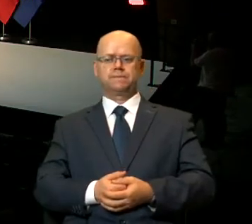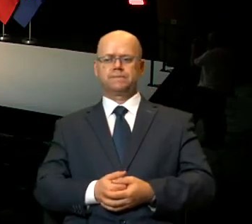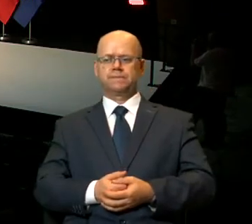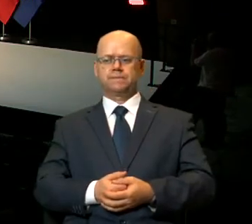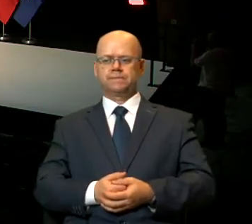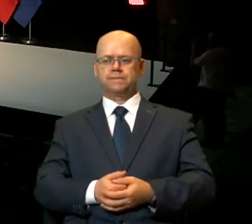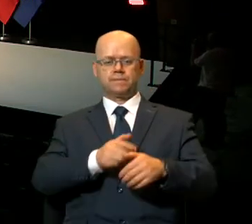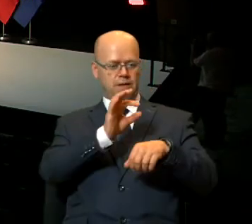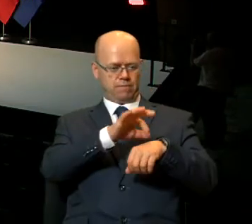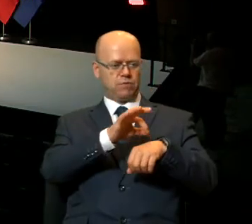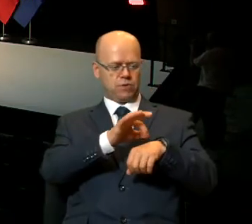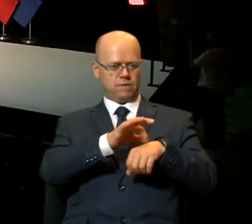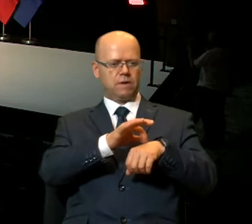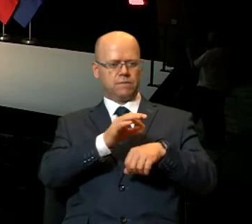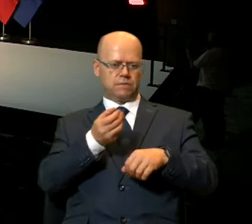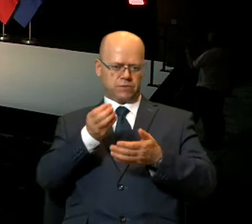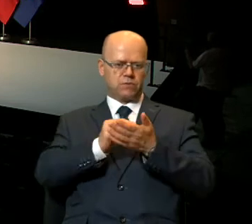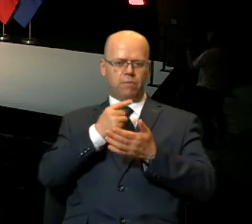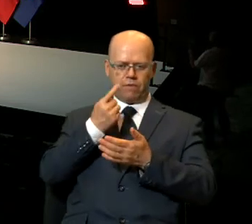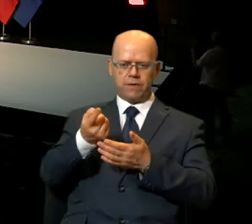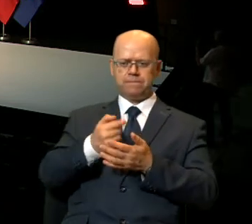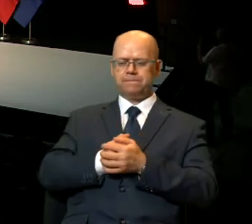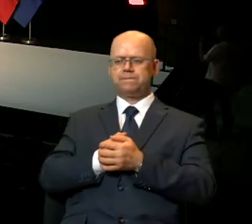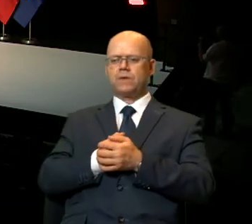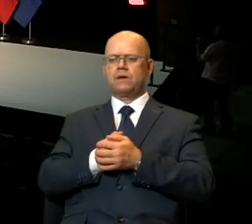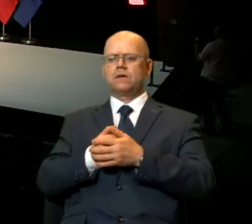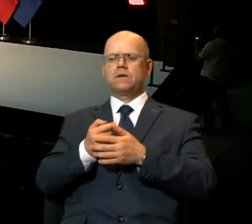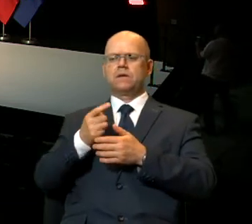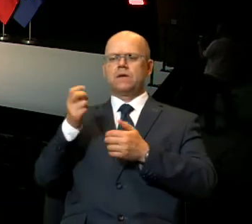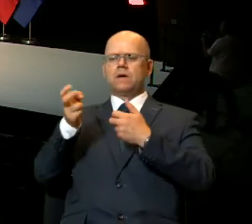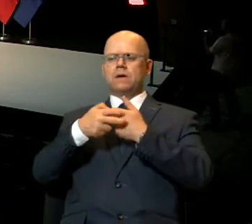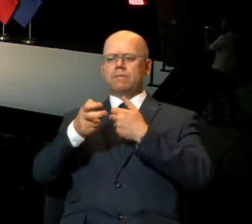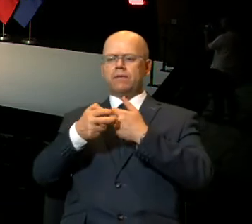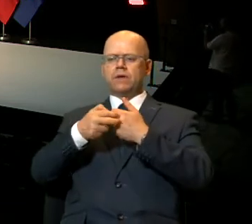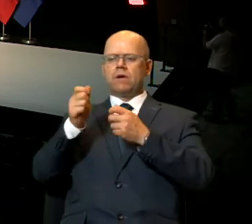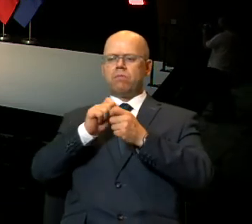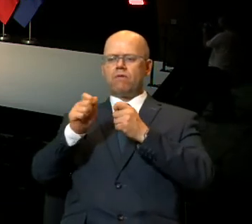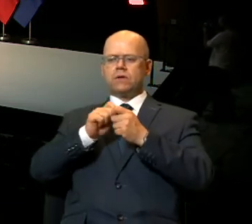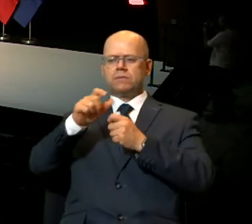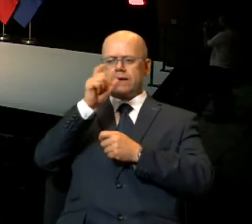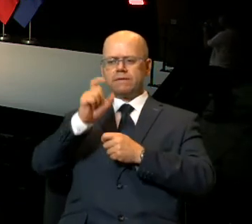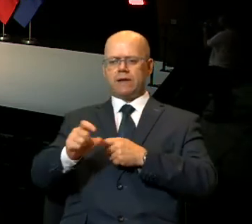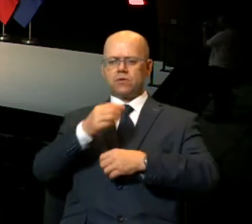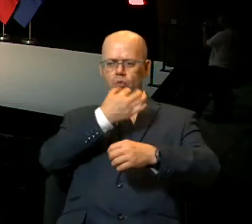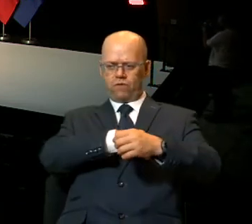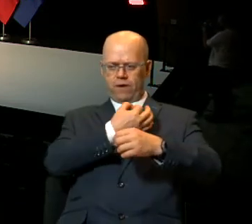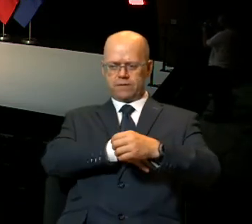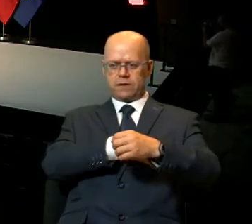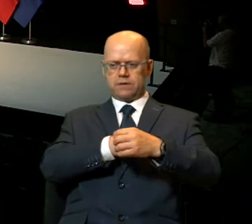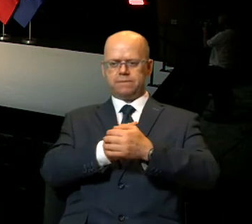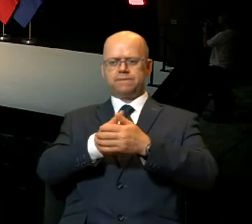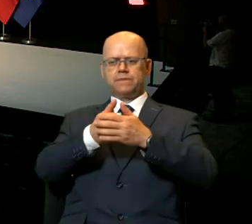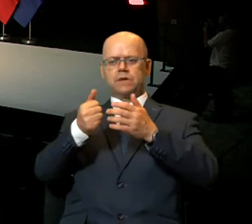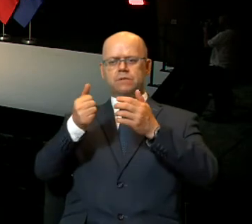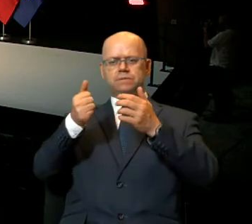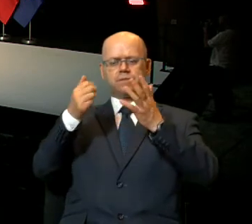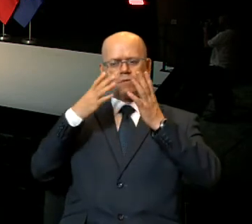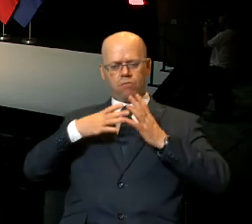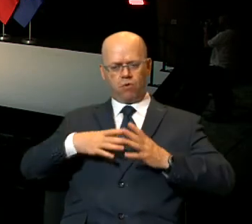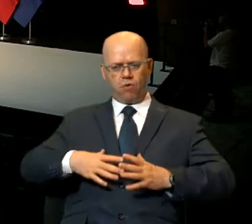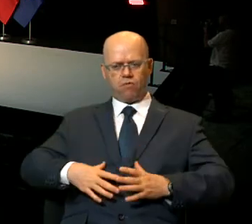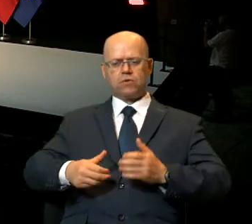mojej perspektywy, myśląc o badaniach, które prowadzimy na Uniwersytecie Gdańskim i spowolnieniu związanym